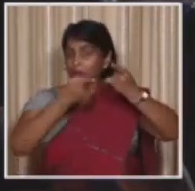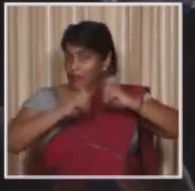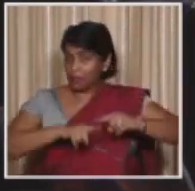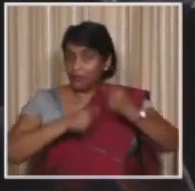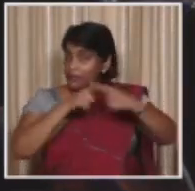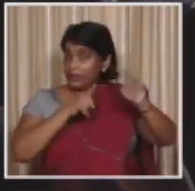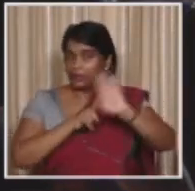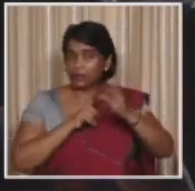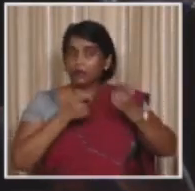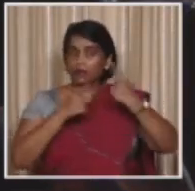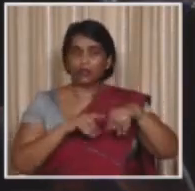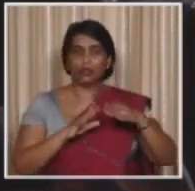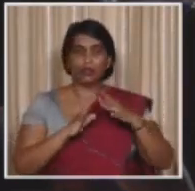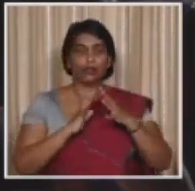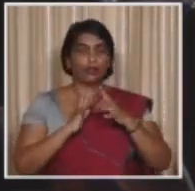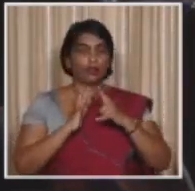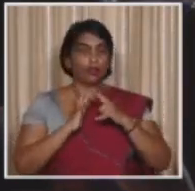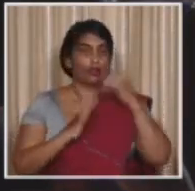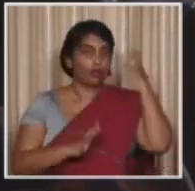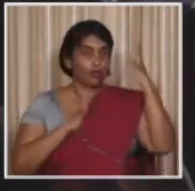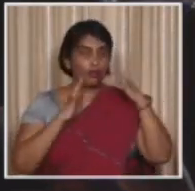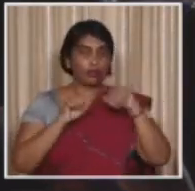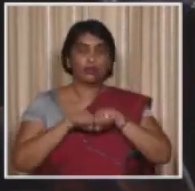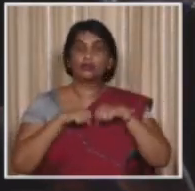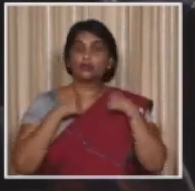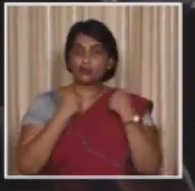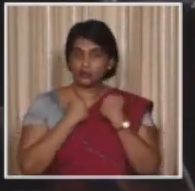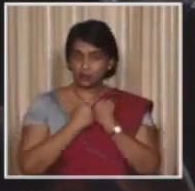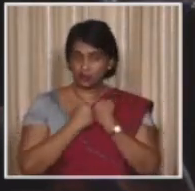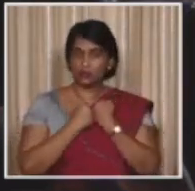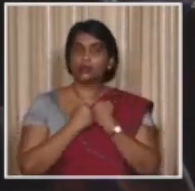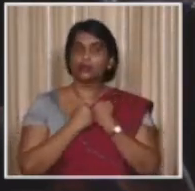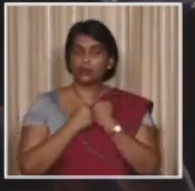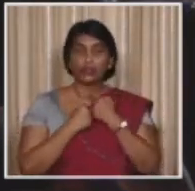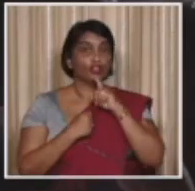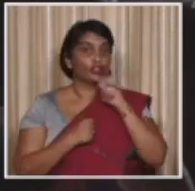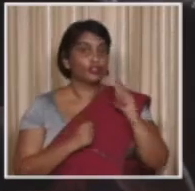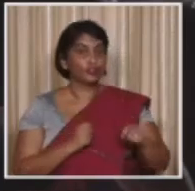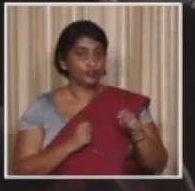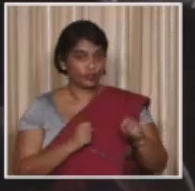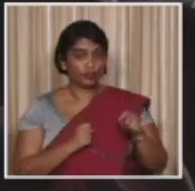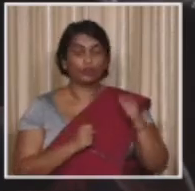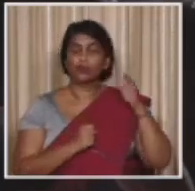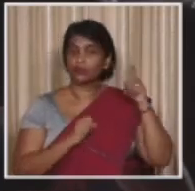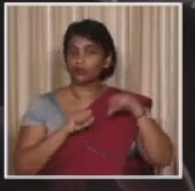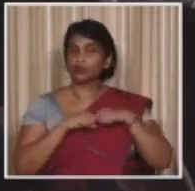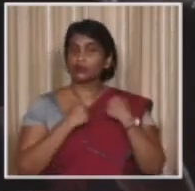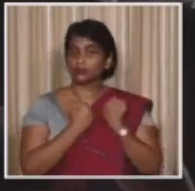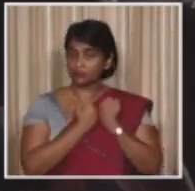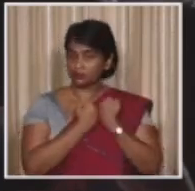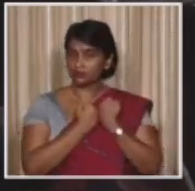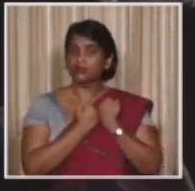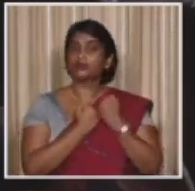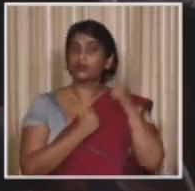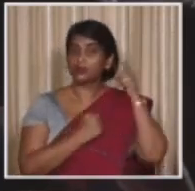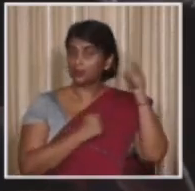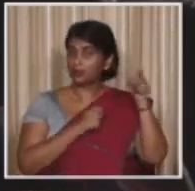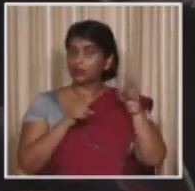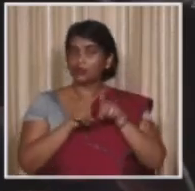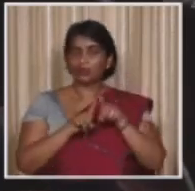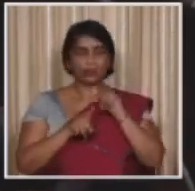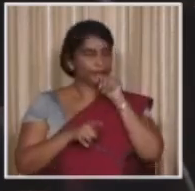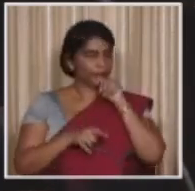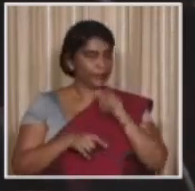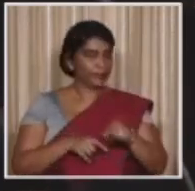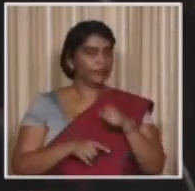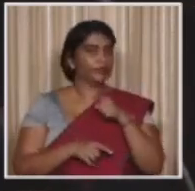ගිහිල්ලා ඉන්ටර්නැෂනල් ඇසෝසියේෂන් ඔෆ් ජජස් ඉන්ටර්නැෂනල් ඇසෝසියේෂන් ඔෆ් ජජස් ඉතාම පැහැදිලිව